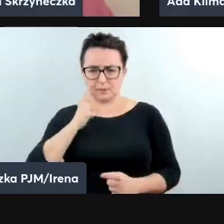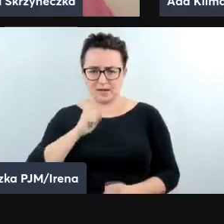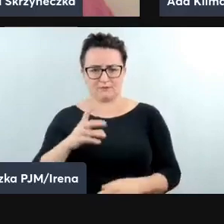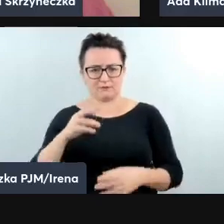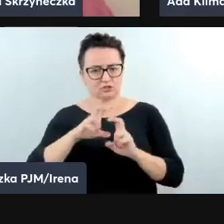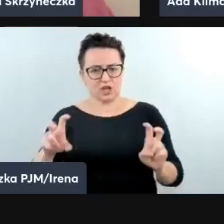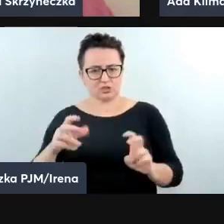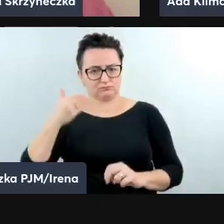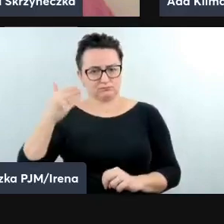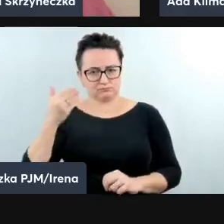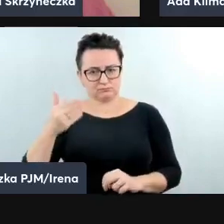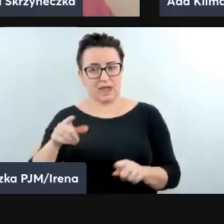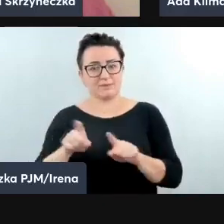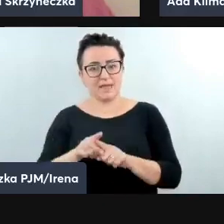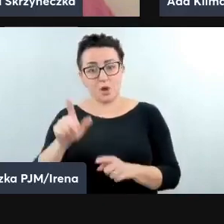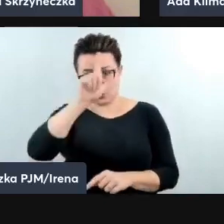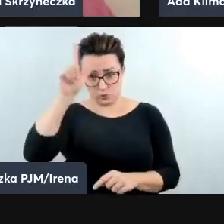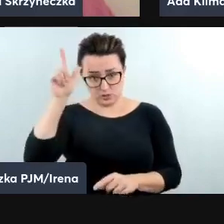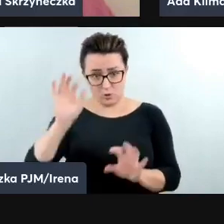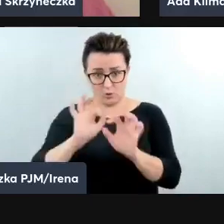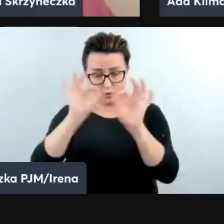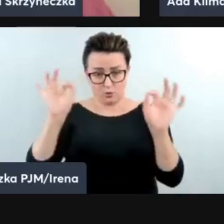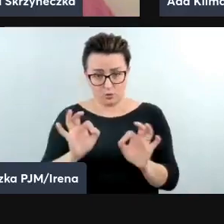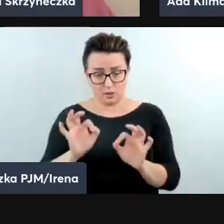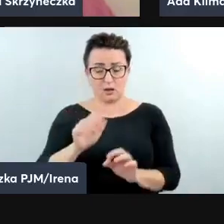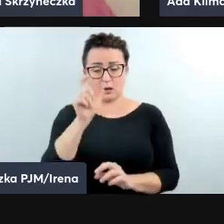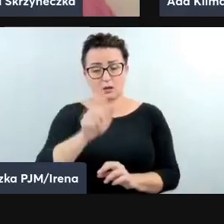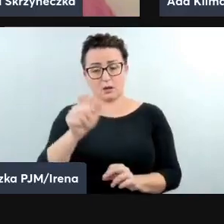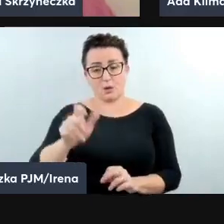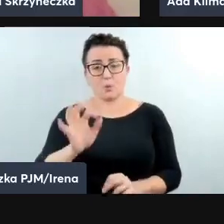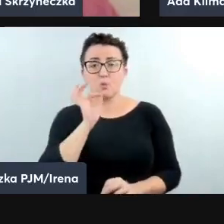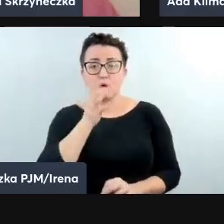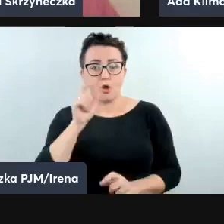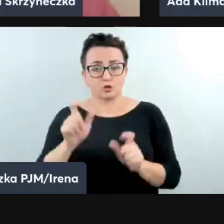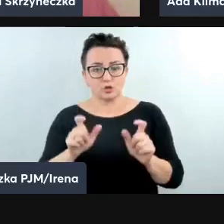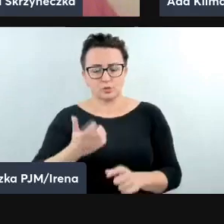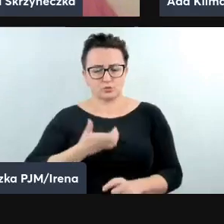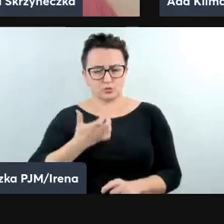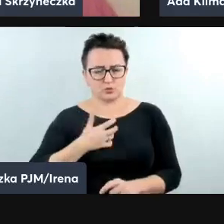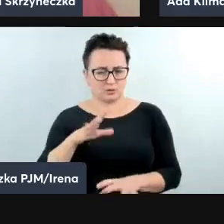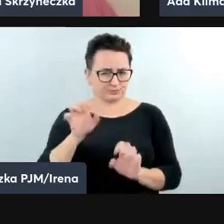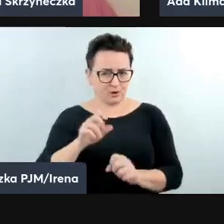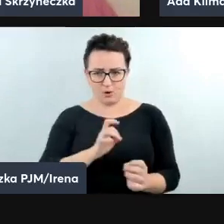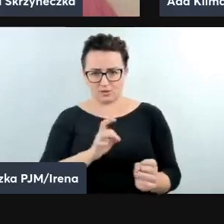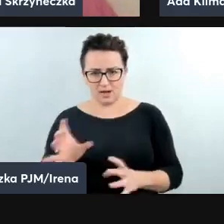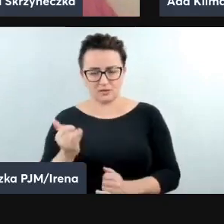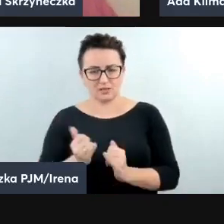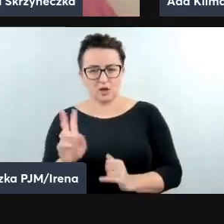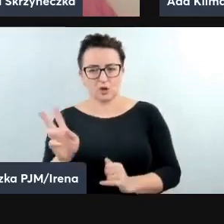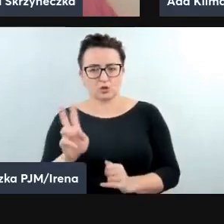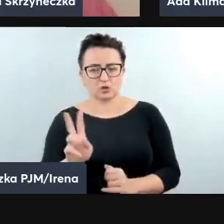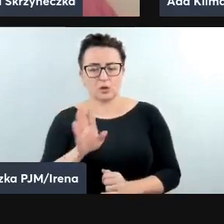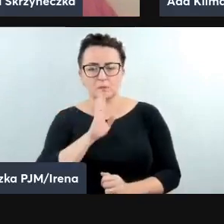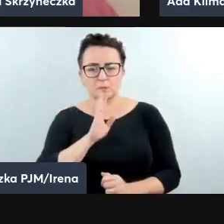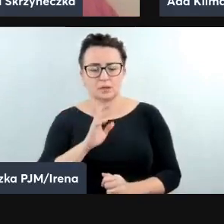ale też młode osoby bardzo szybko wyczuwają, jak ktoś wchodzi w jakieś takie role, które nie są też dla niego jakoś takie